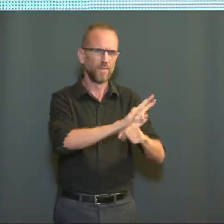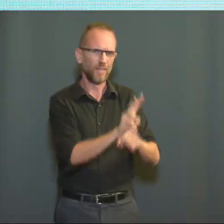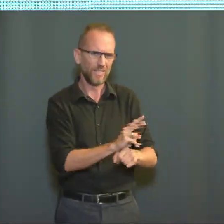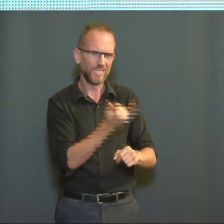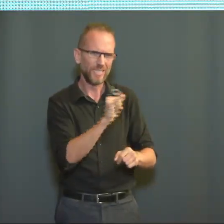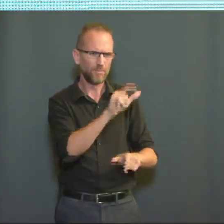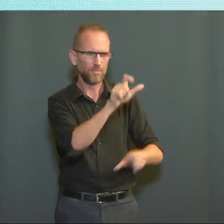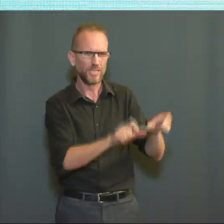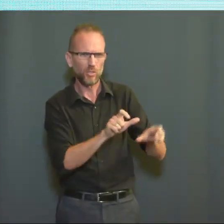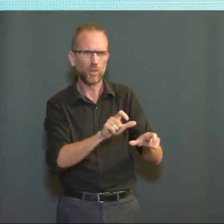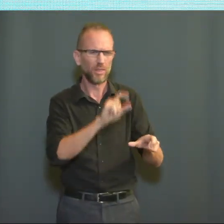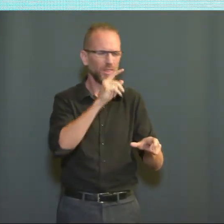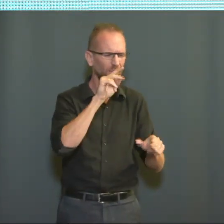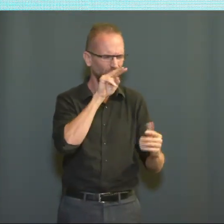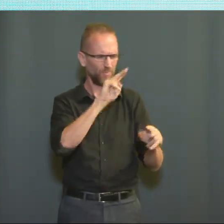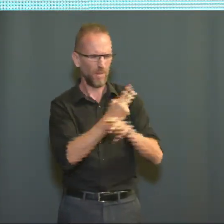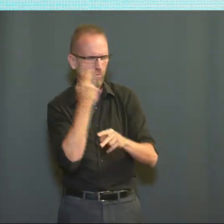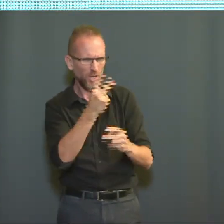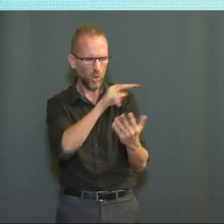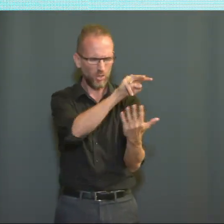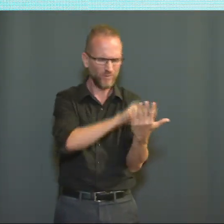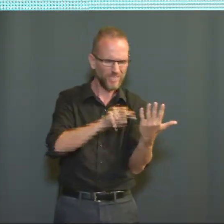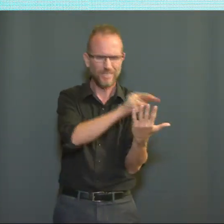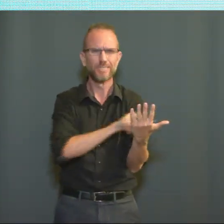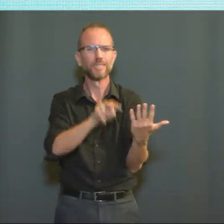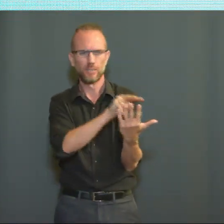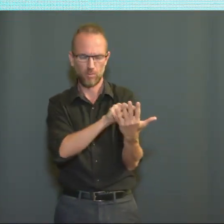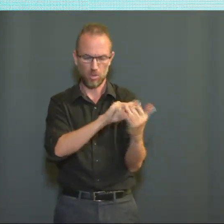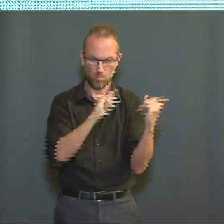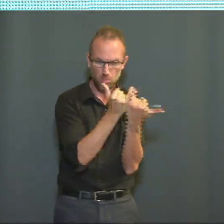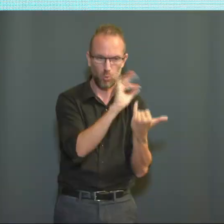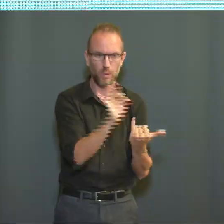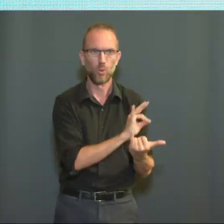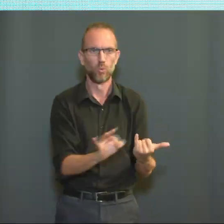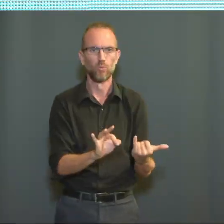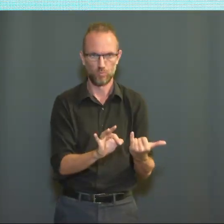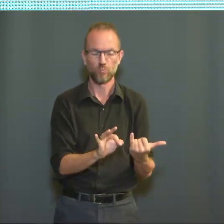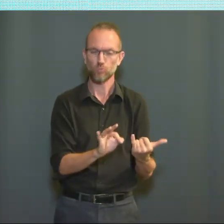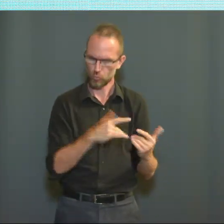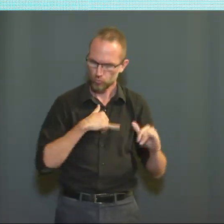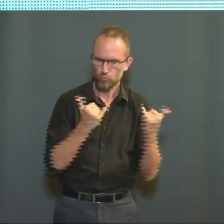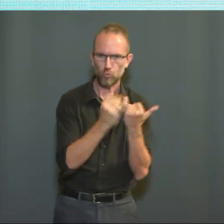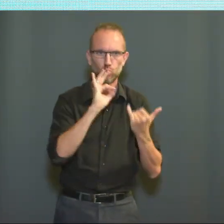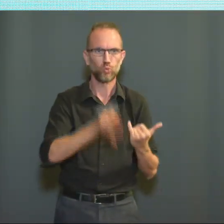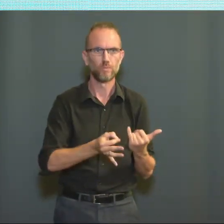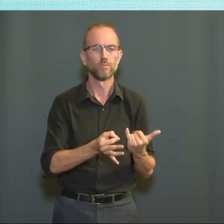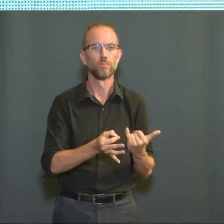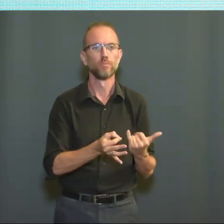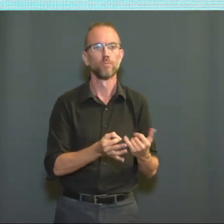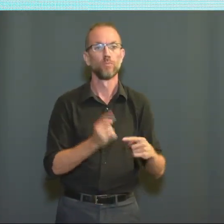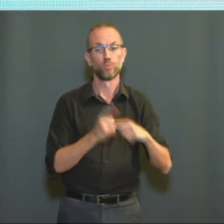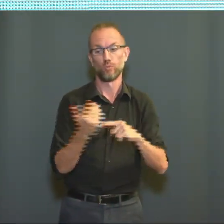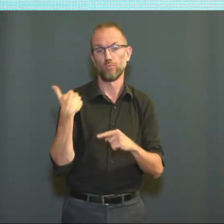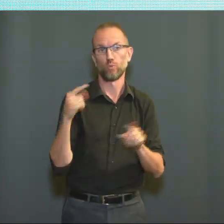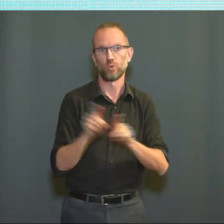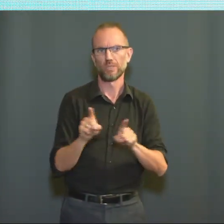les personnes malvoyantes. Des études sur les utilisateurs ont été réalisées ces dernières semaines.